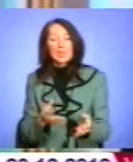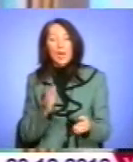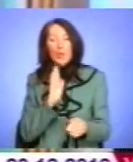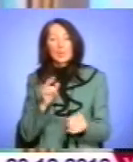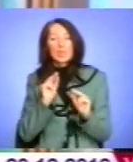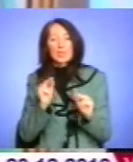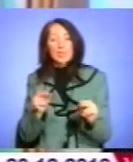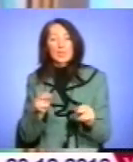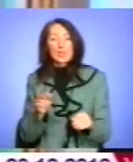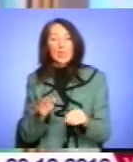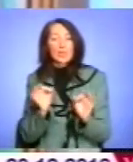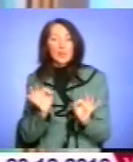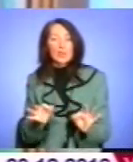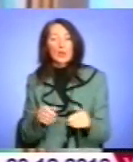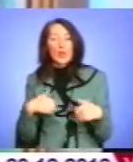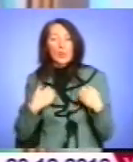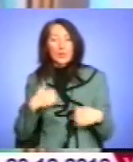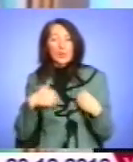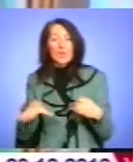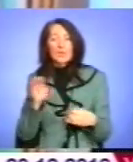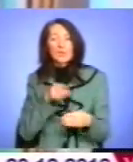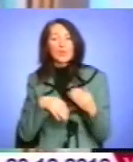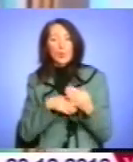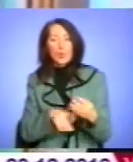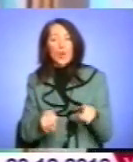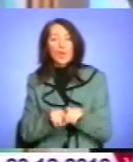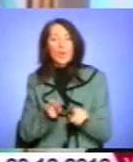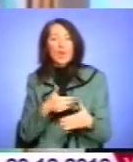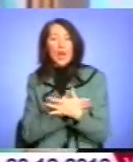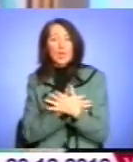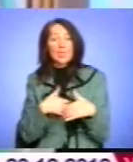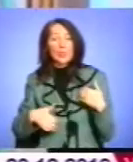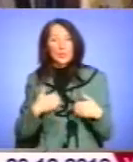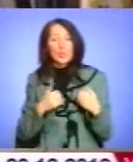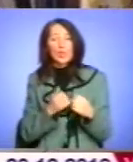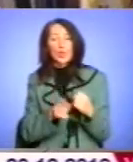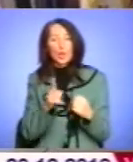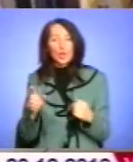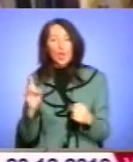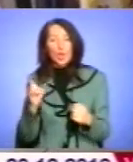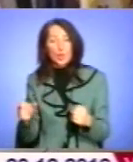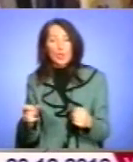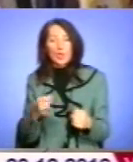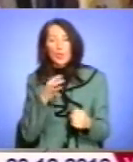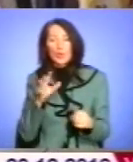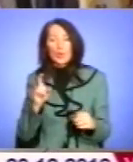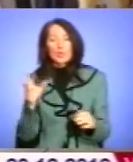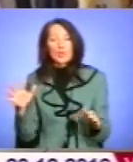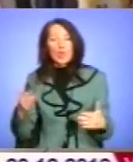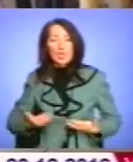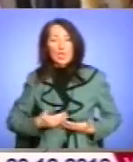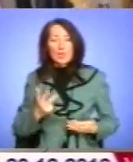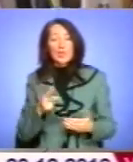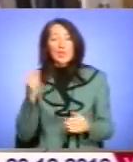як ангели поспішають до кожної людини у будь-яку хвилину її життя. Третя школа – навчальний заклад з